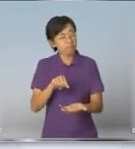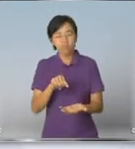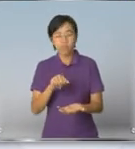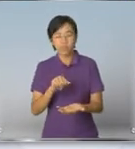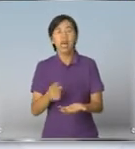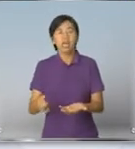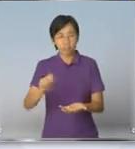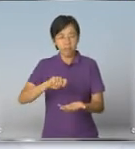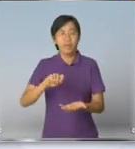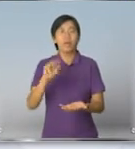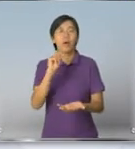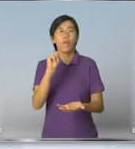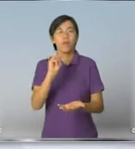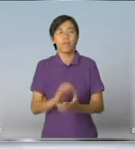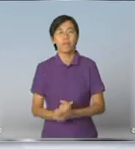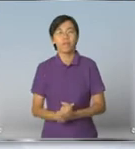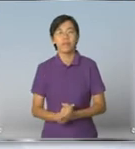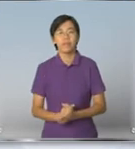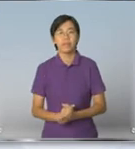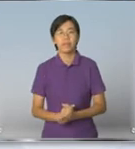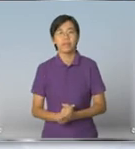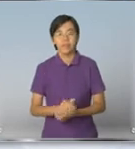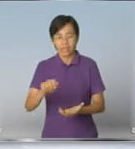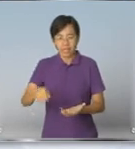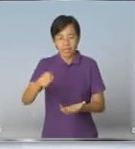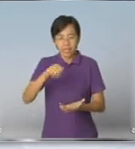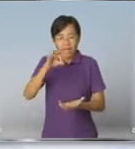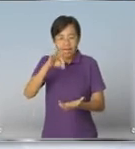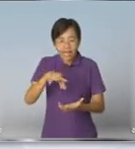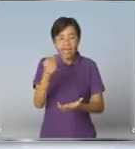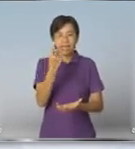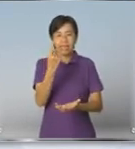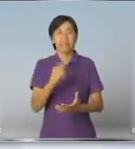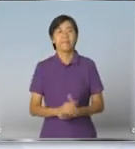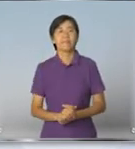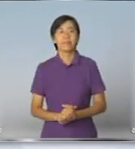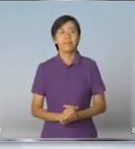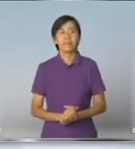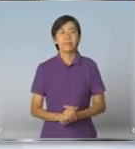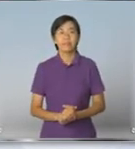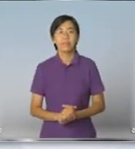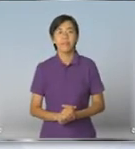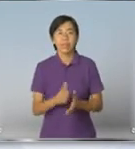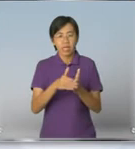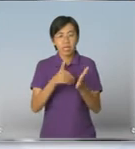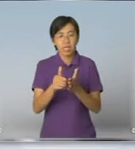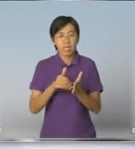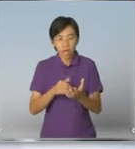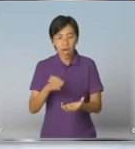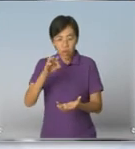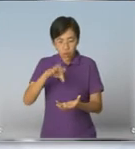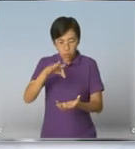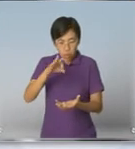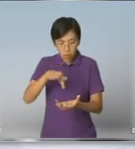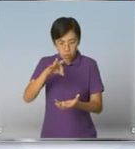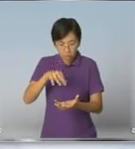งนะคะอีกสัก1หยดค่ะ ครับสีนี้มีความเข้มข้นมากเลยครับ3หยดนี้ทำให้น้ำแบบเปลี่ยนไปเล